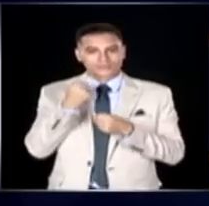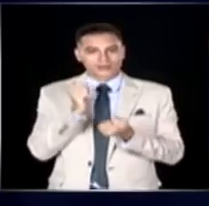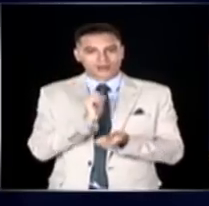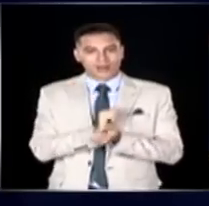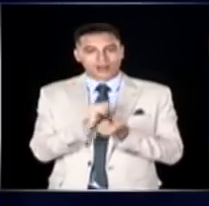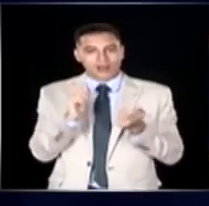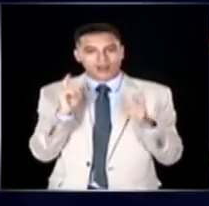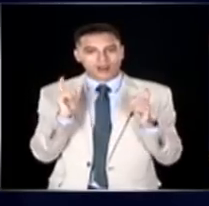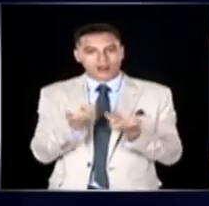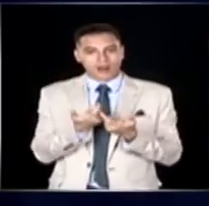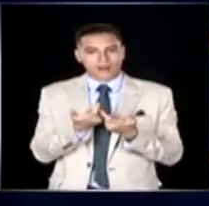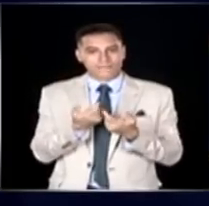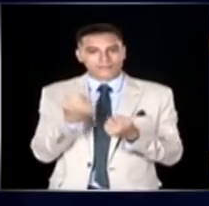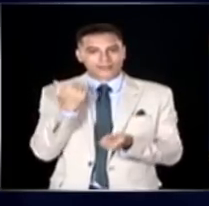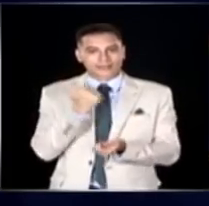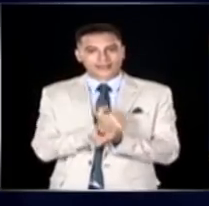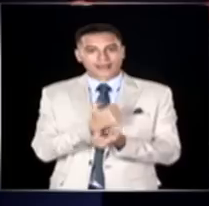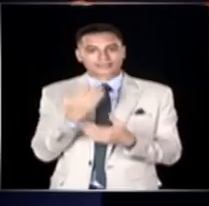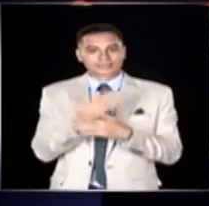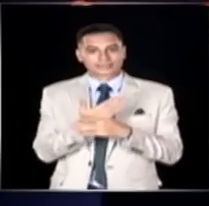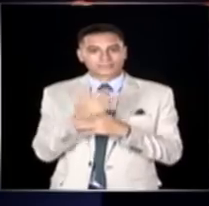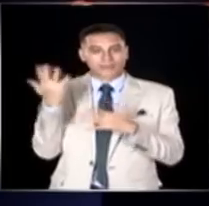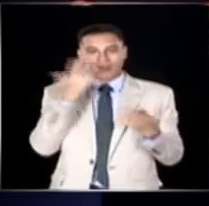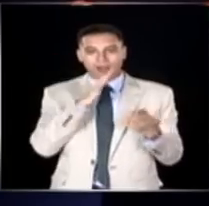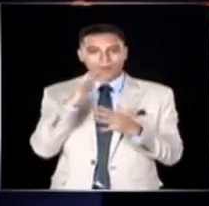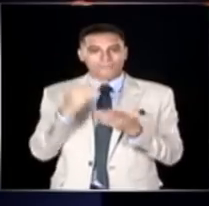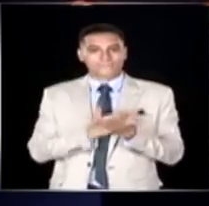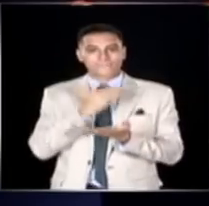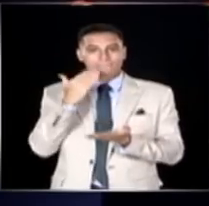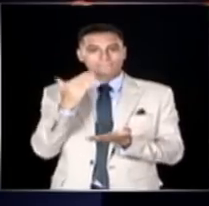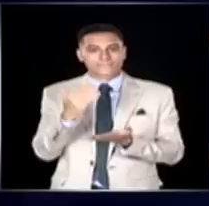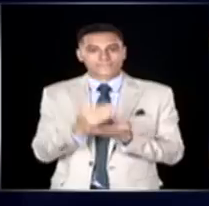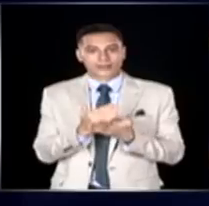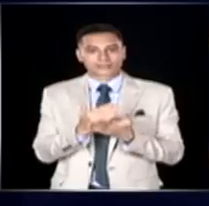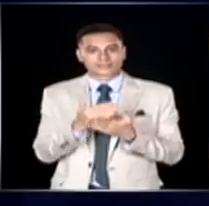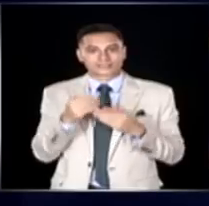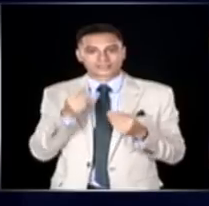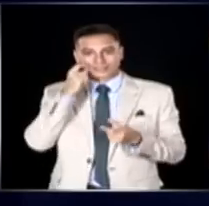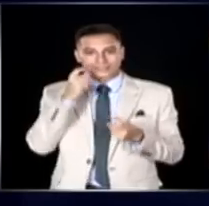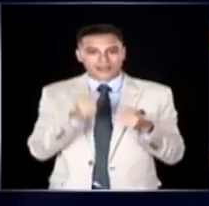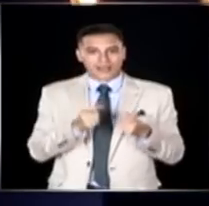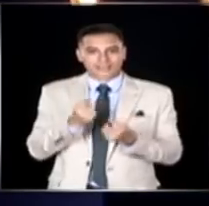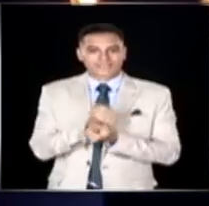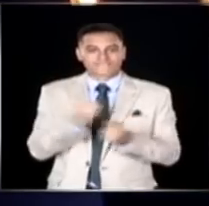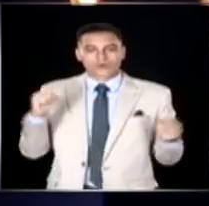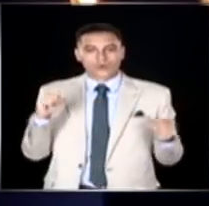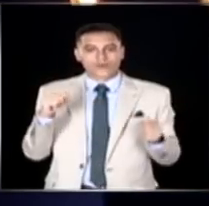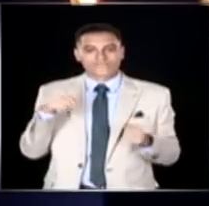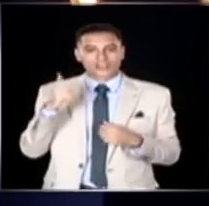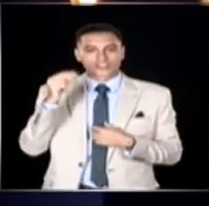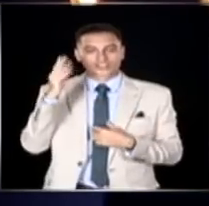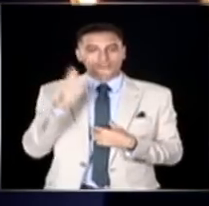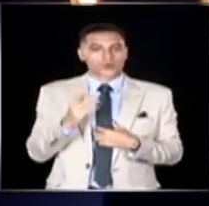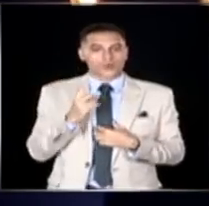في تحريرهم فعلا بسبب عاصفة، لأن بعد كده تم تسليم الرهائن في